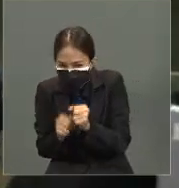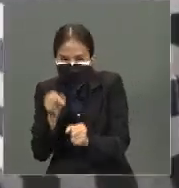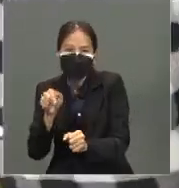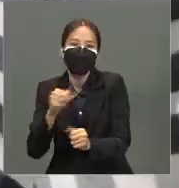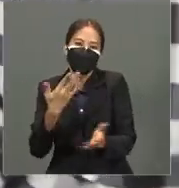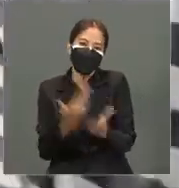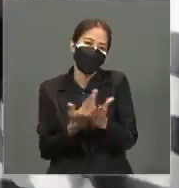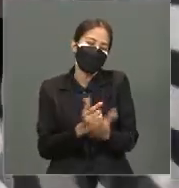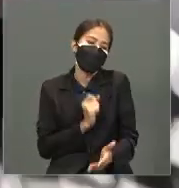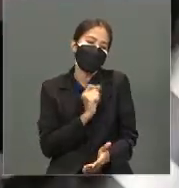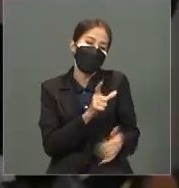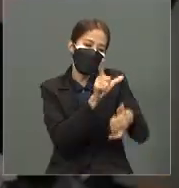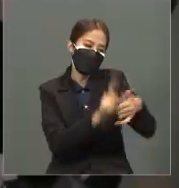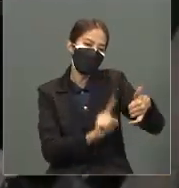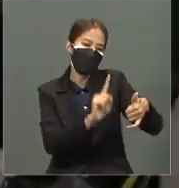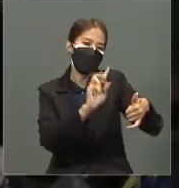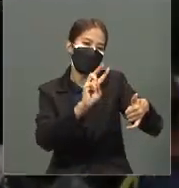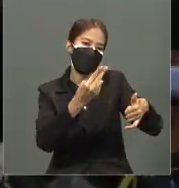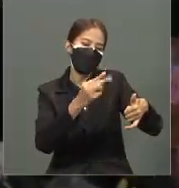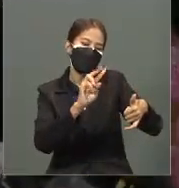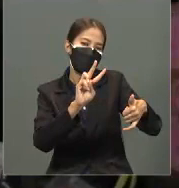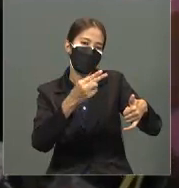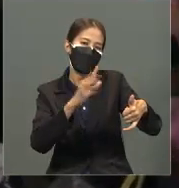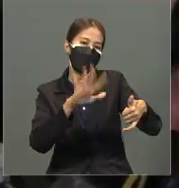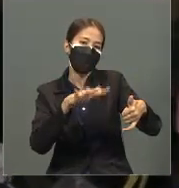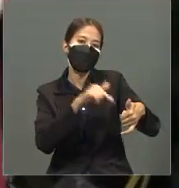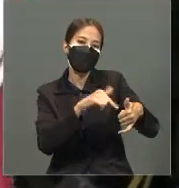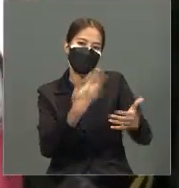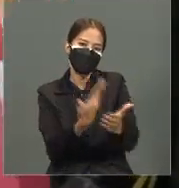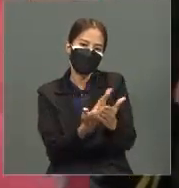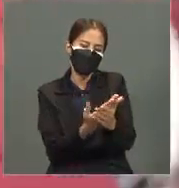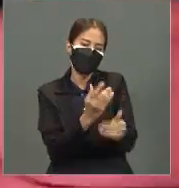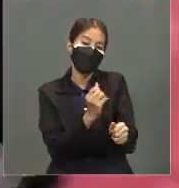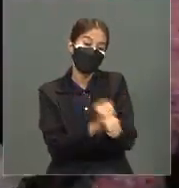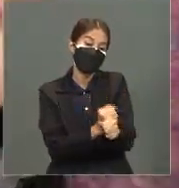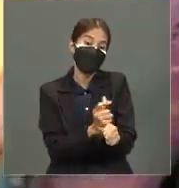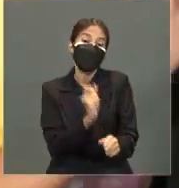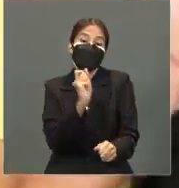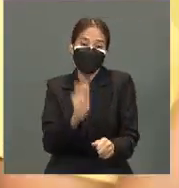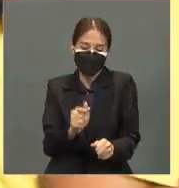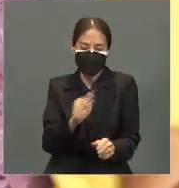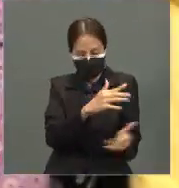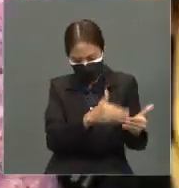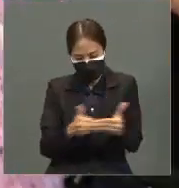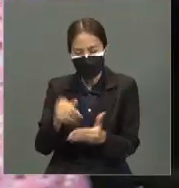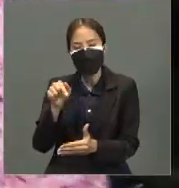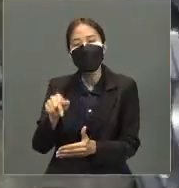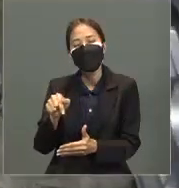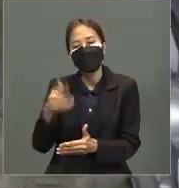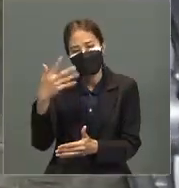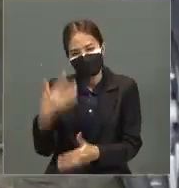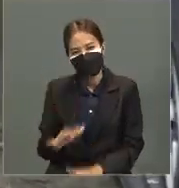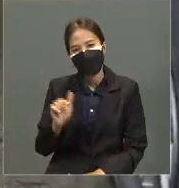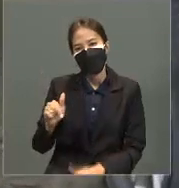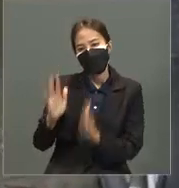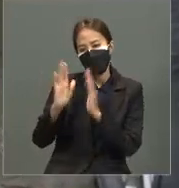ในหน้าค่ะบอกว่าคนละ 20,000 ถึง 25,000 บาทบวกกับค่าคนนำพาอีกประมาณ 3 ถึง 5,000 บาทค่ะส่วนคน